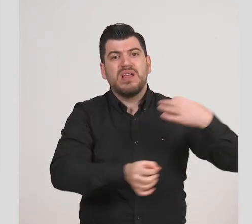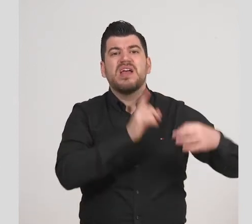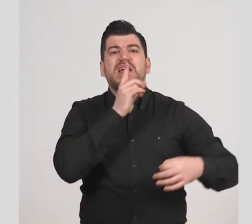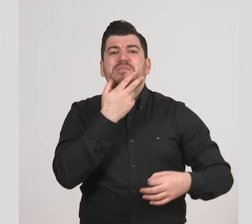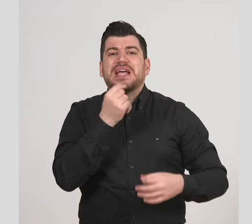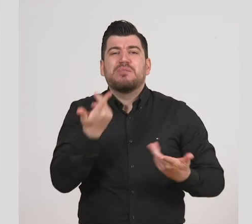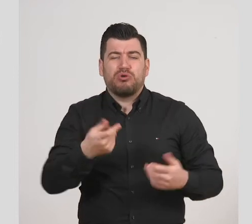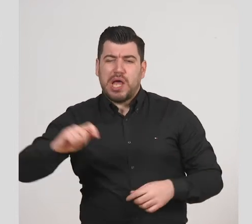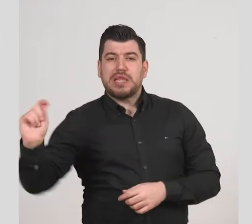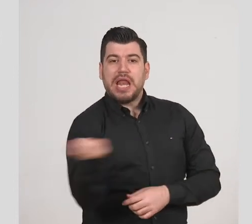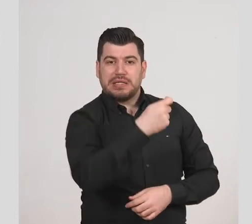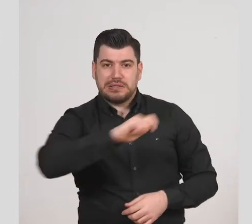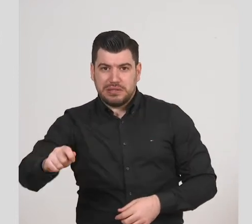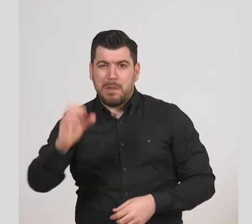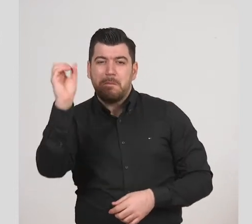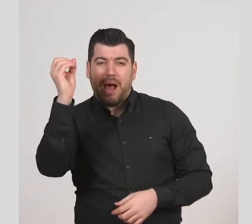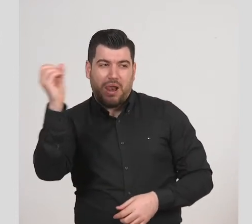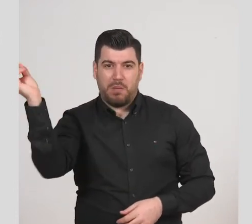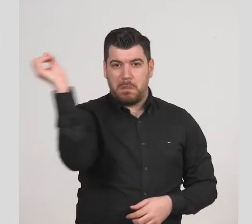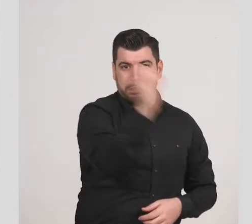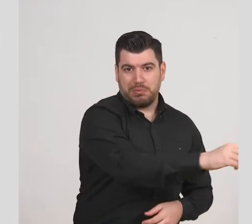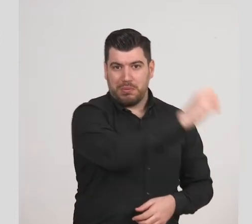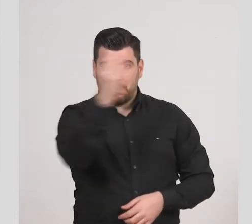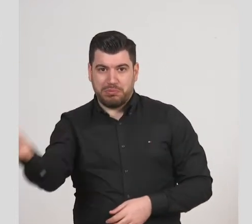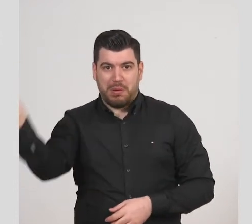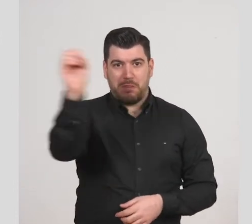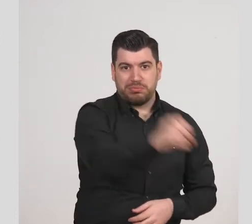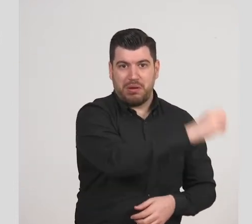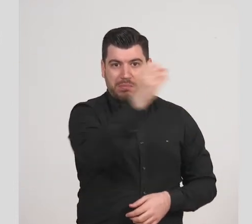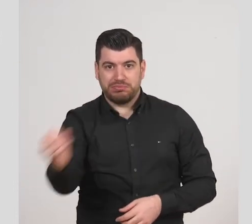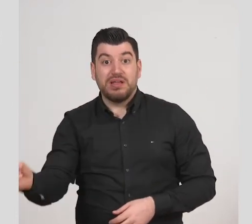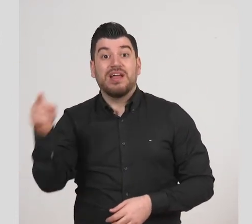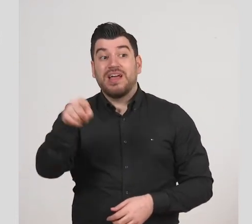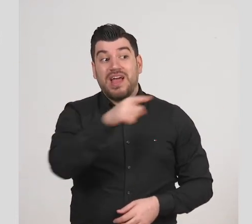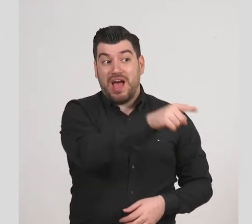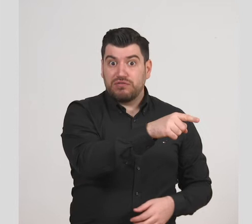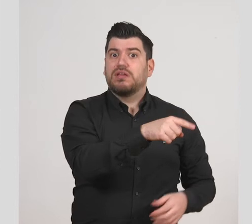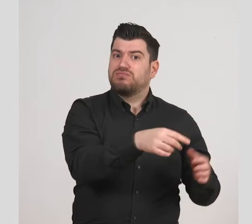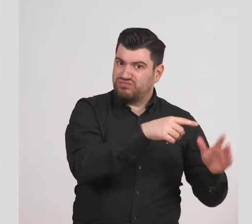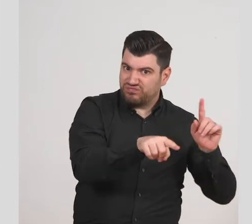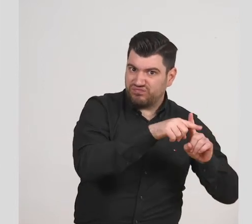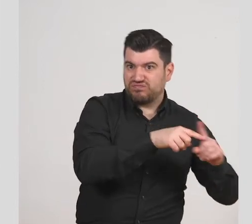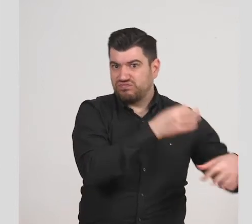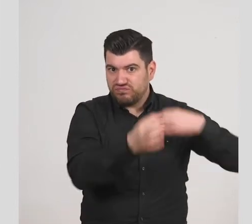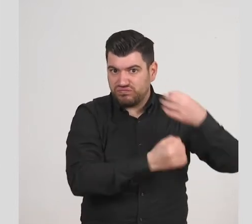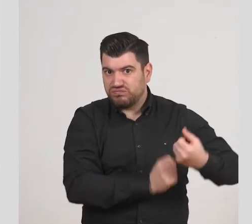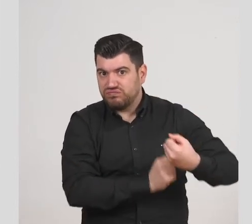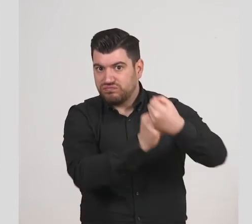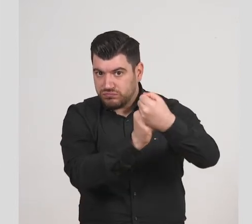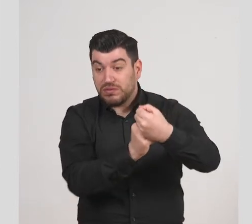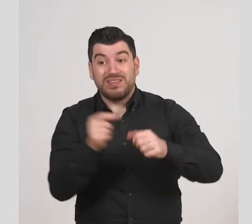παίζεις μπάλα ο ένας με τον άλλο. Ξαναδίνεται ο λόγος σε αυτούς που είναι υπέρ. Στο τέλος, ξανά για